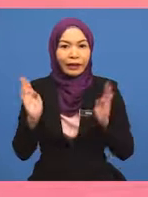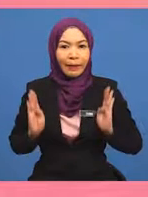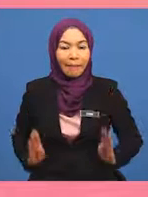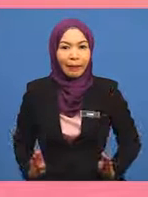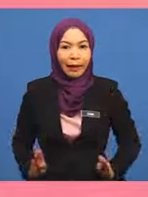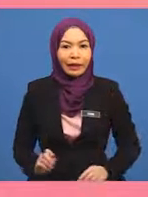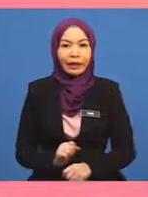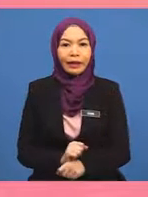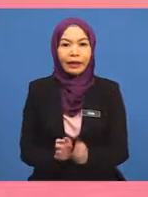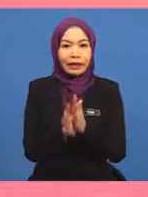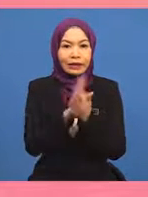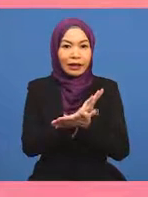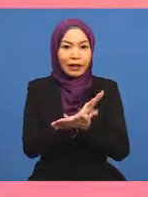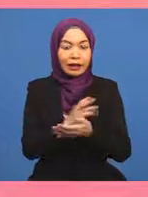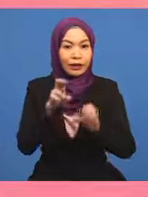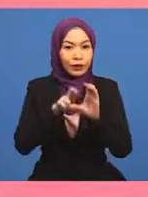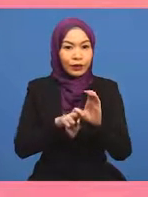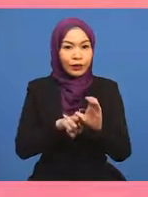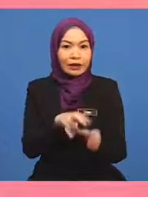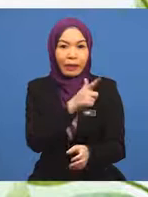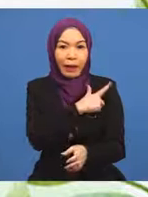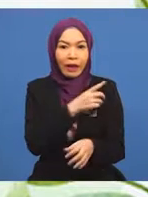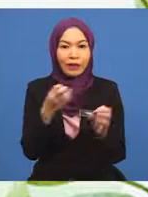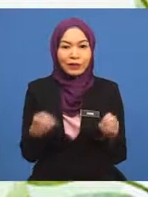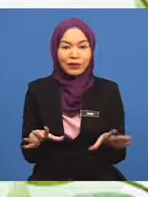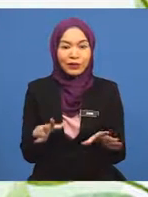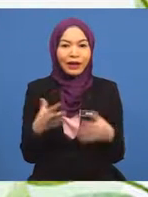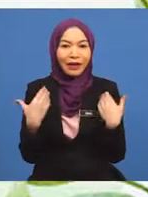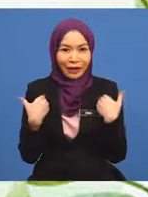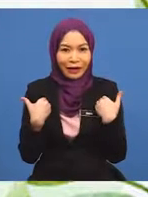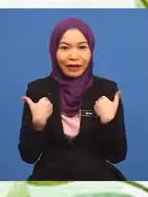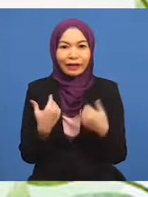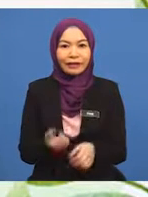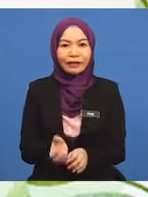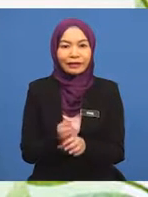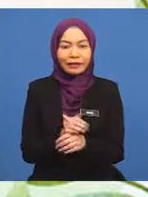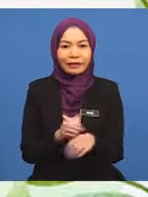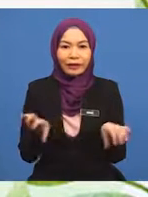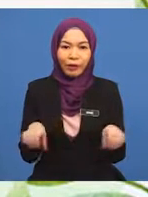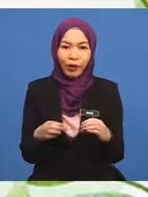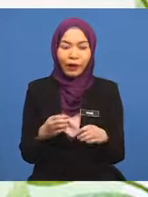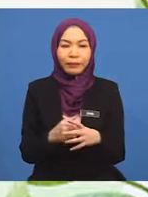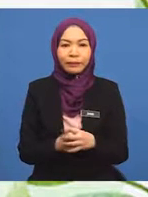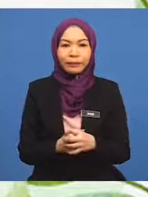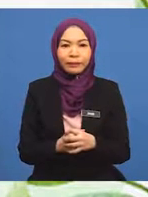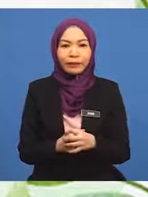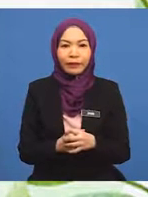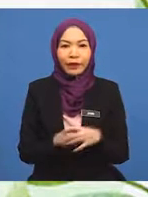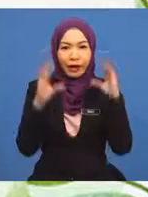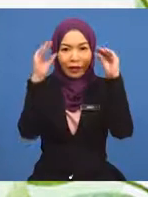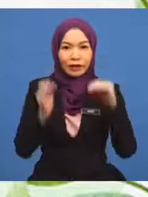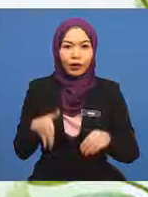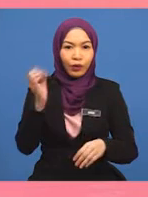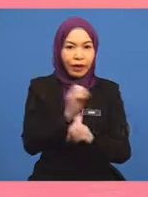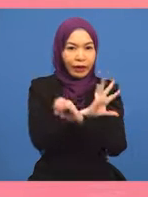kerusi malas telah direka bentuk. Baiklah murid-murid, seterusnya cikgu akan